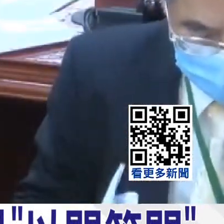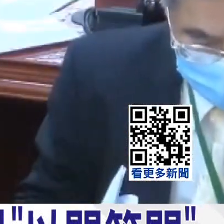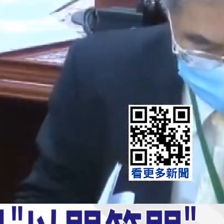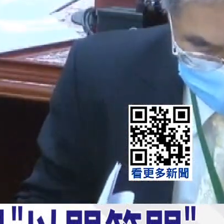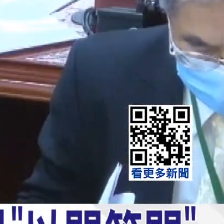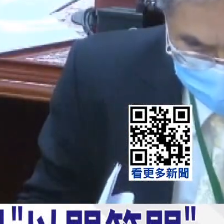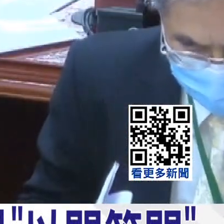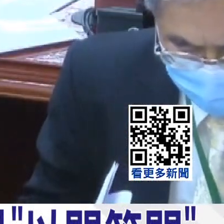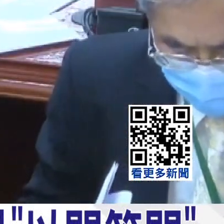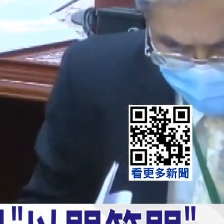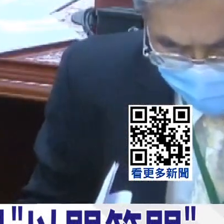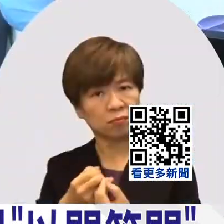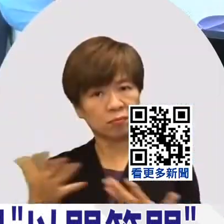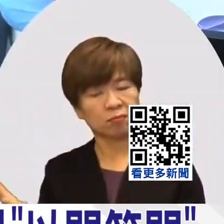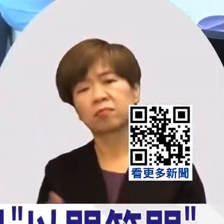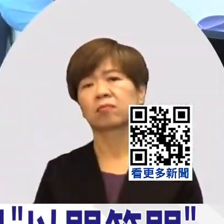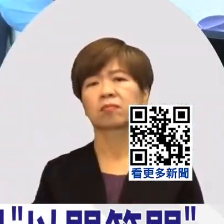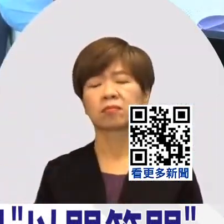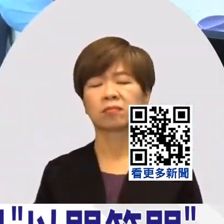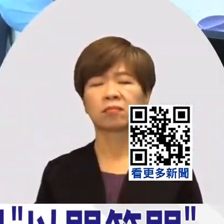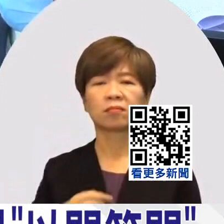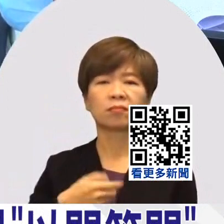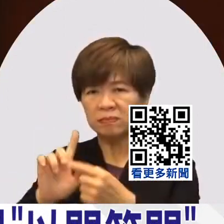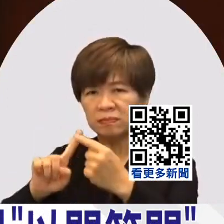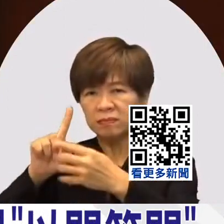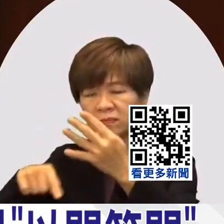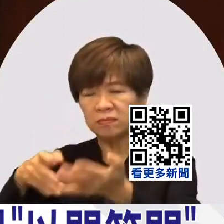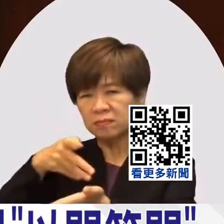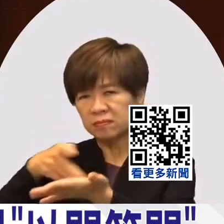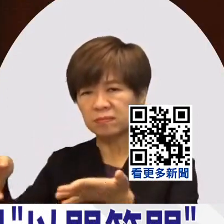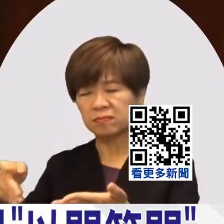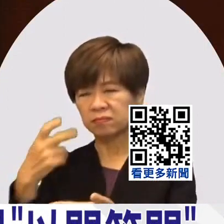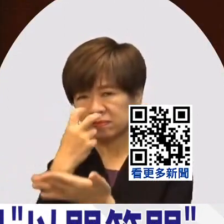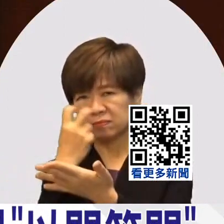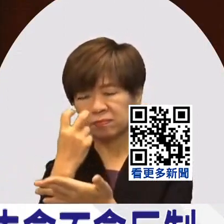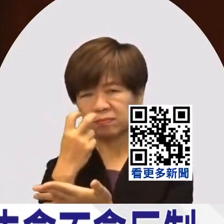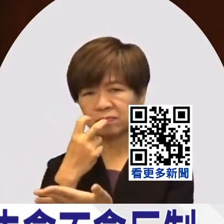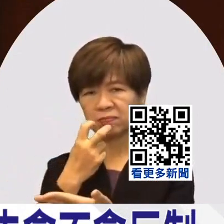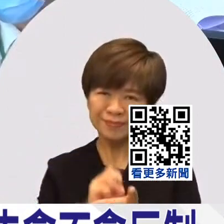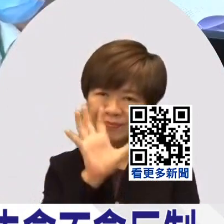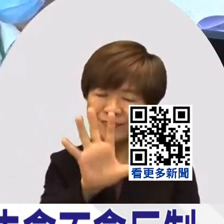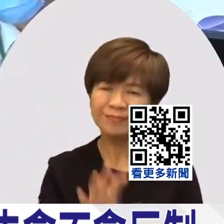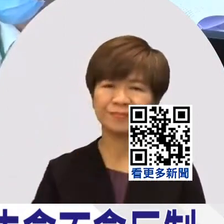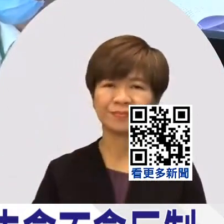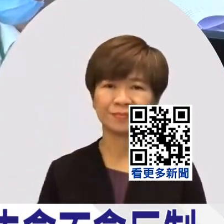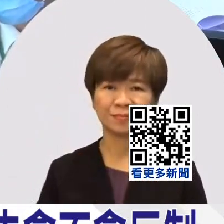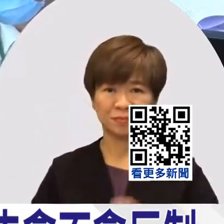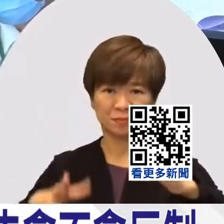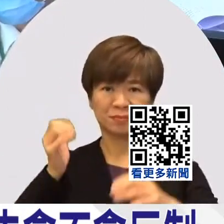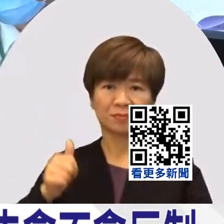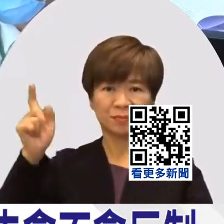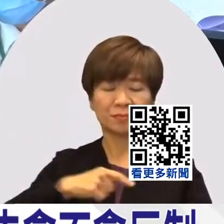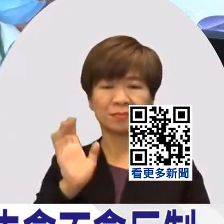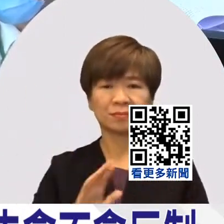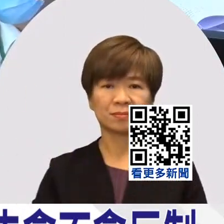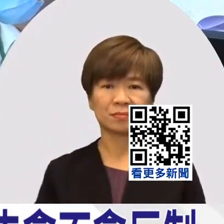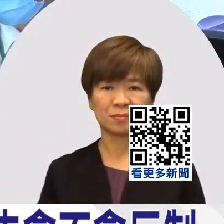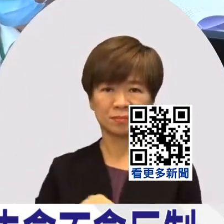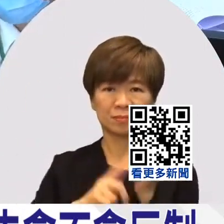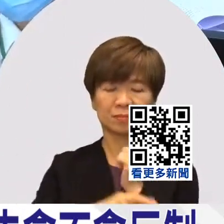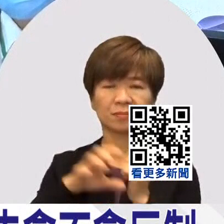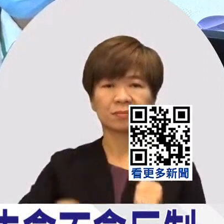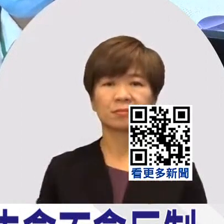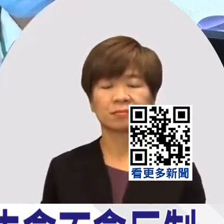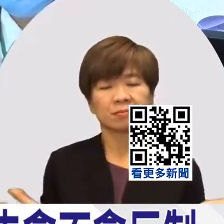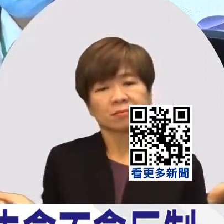不会用人事同意权给予反质。 我打断你一下，行为来反制总统。 总统不来立法院，什么事也